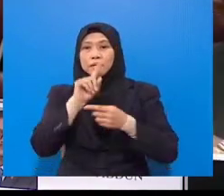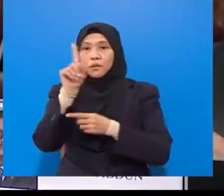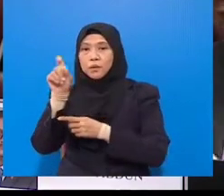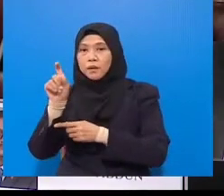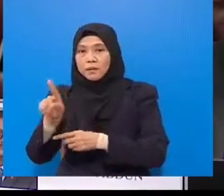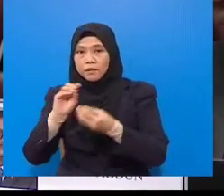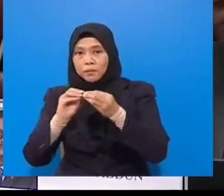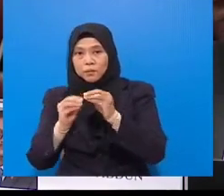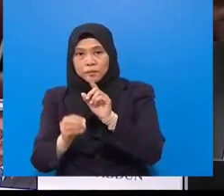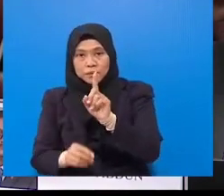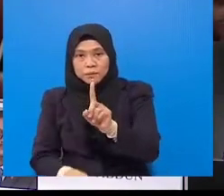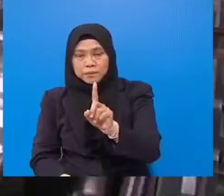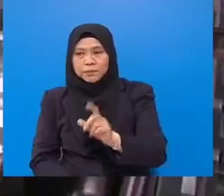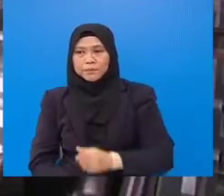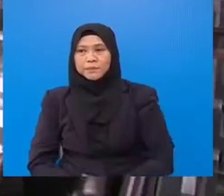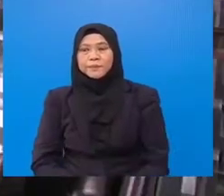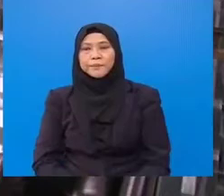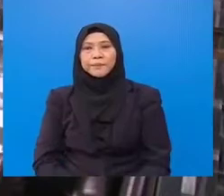satu